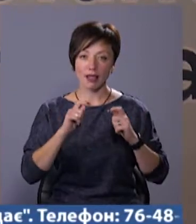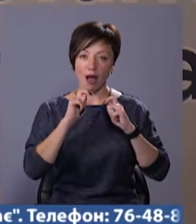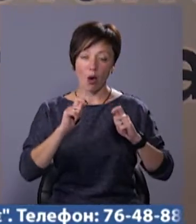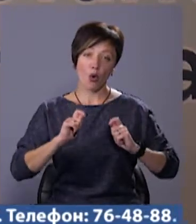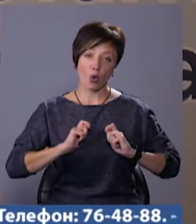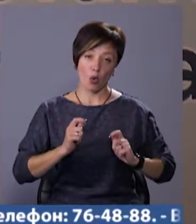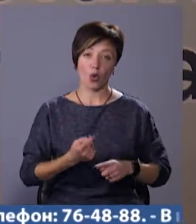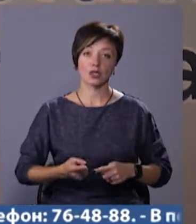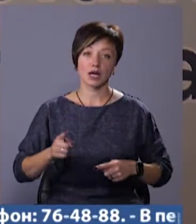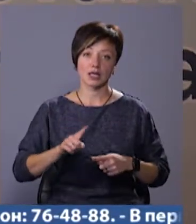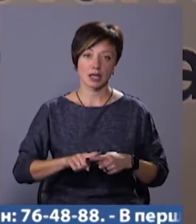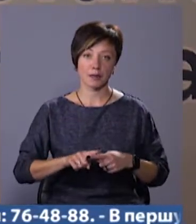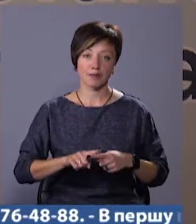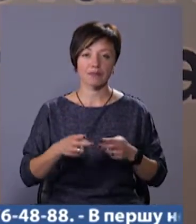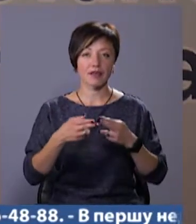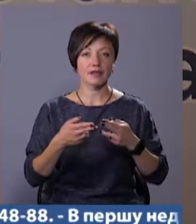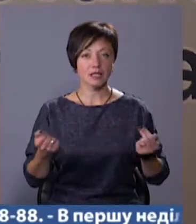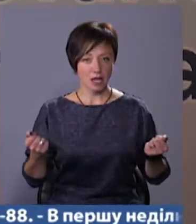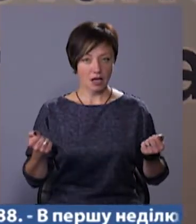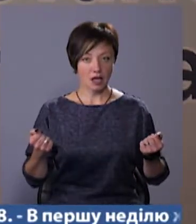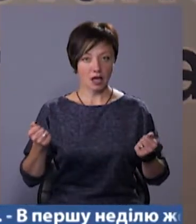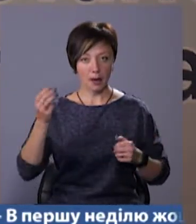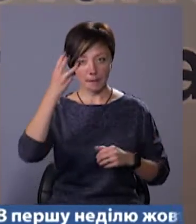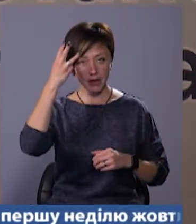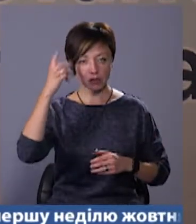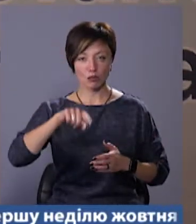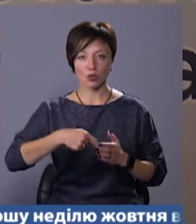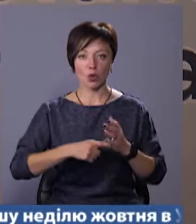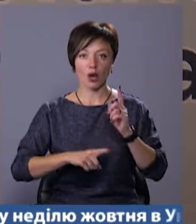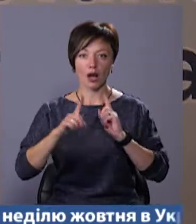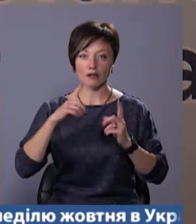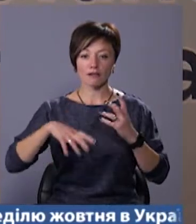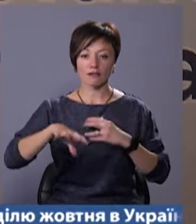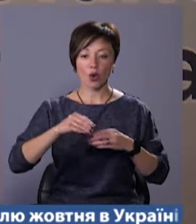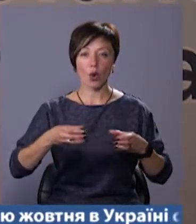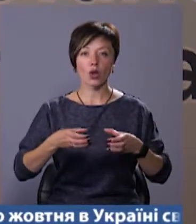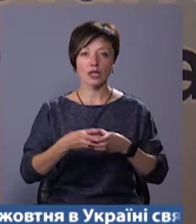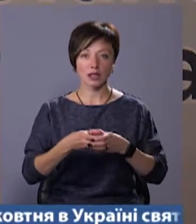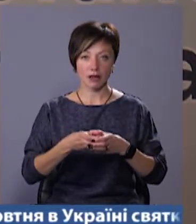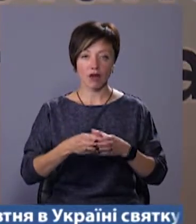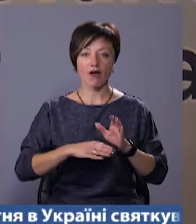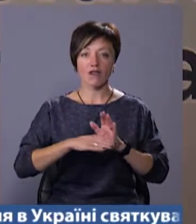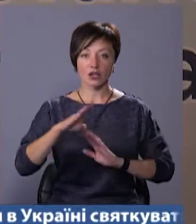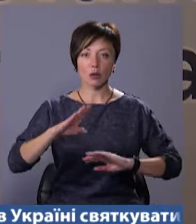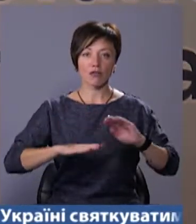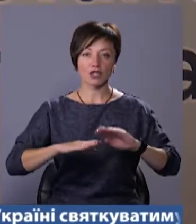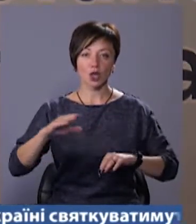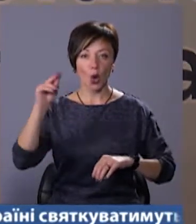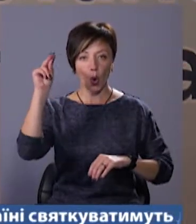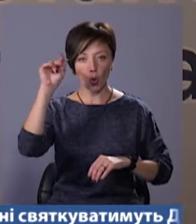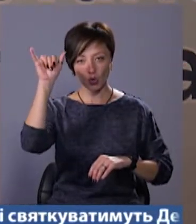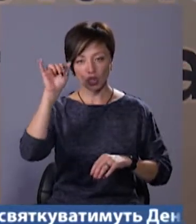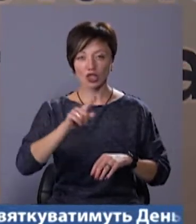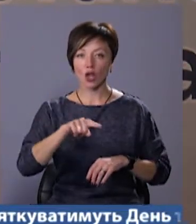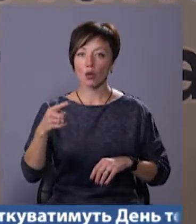це визнання Хмельницької міської ради всього колективу Вищого професійного училища номер